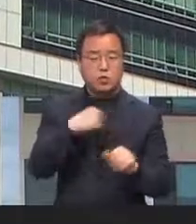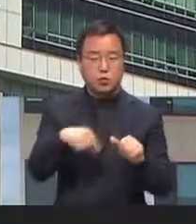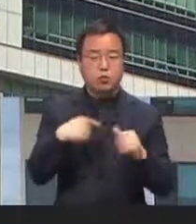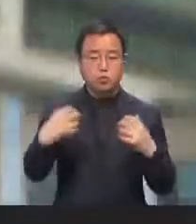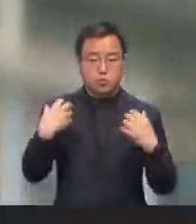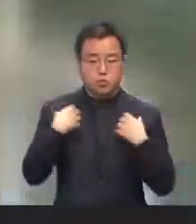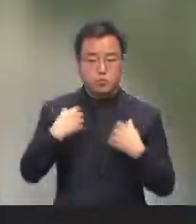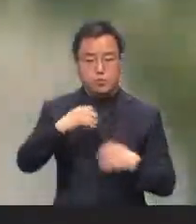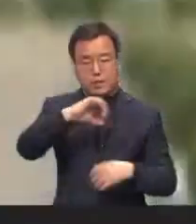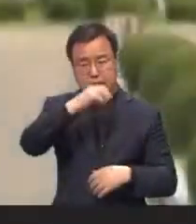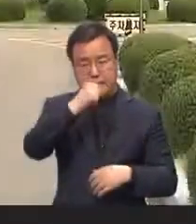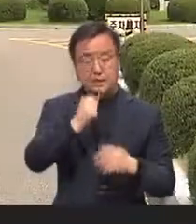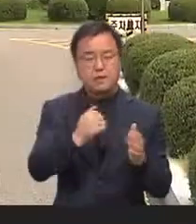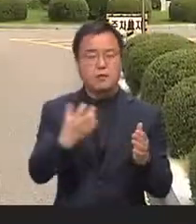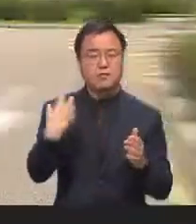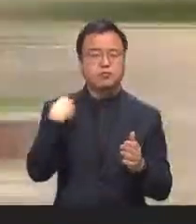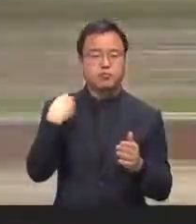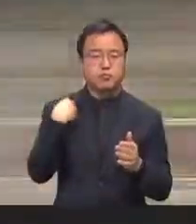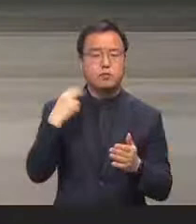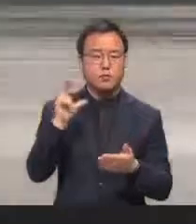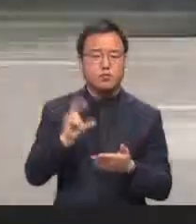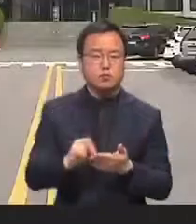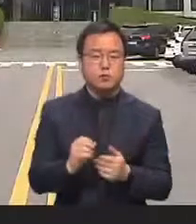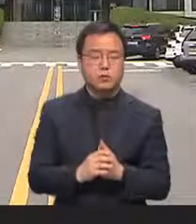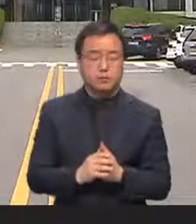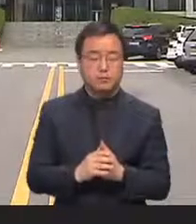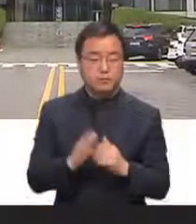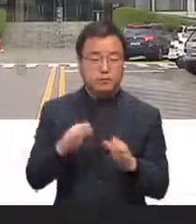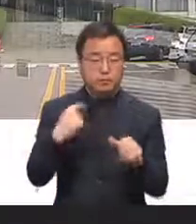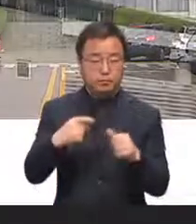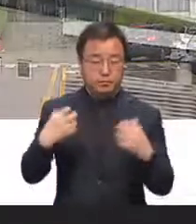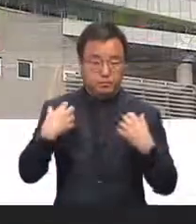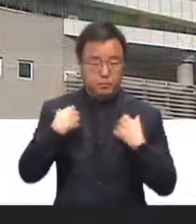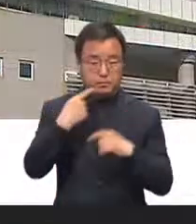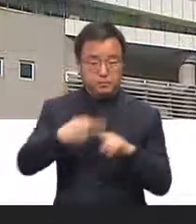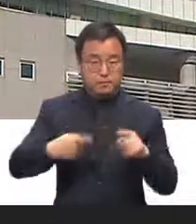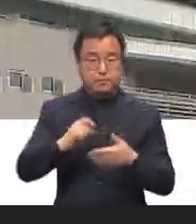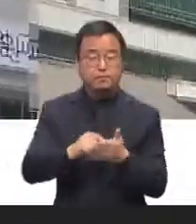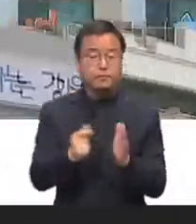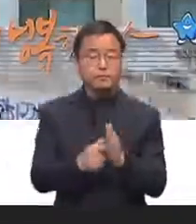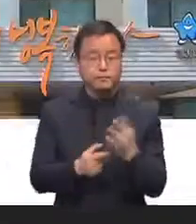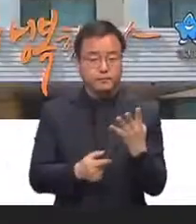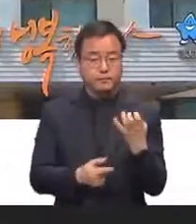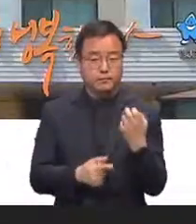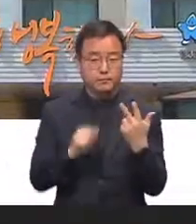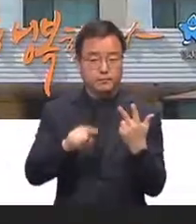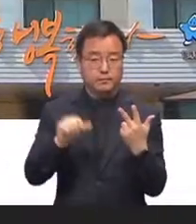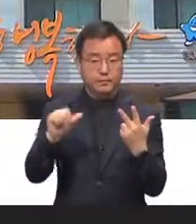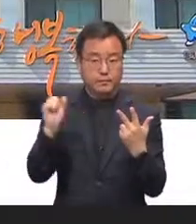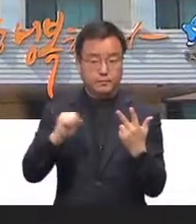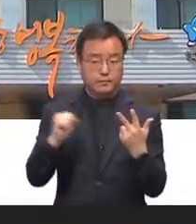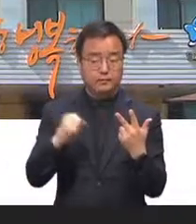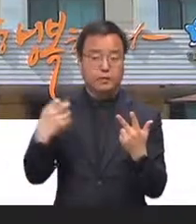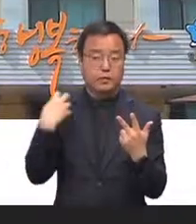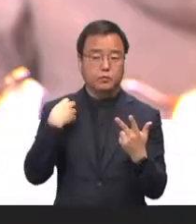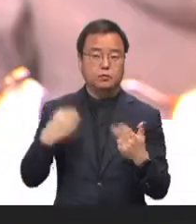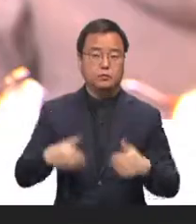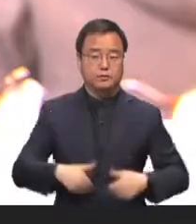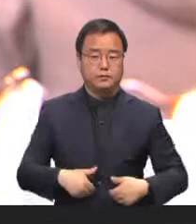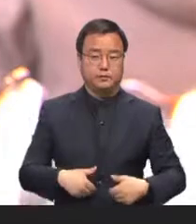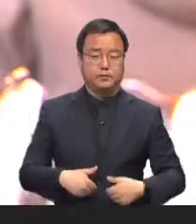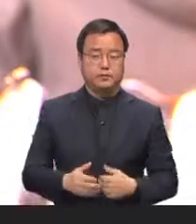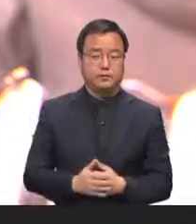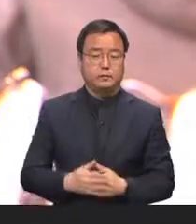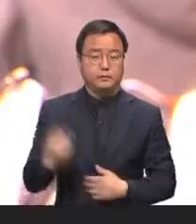문제입니다 교육청 들은 무상교육 재원의 절반에 달하는 47.5% 를 부담해야 합니다